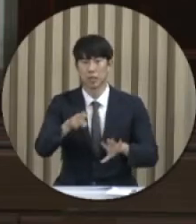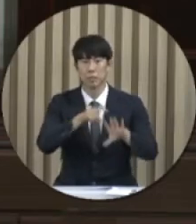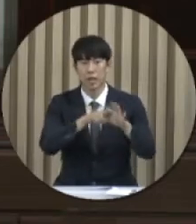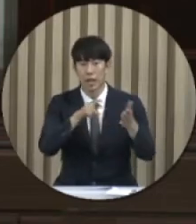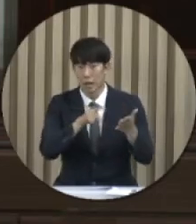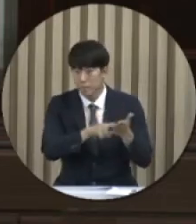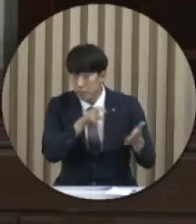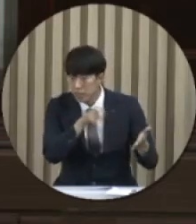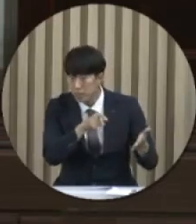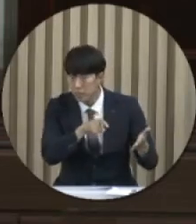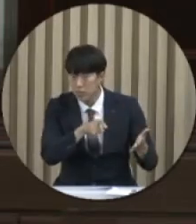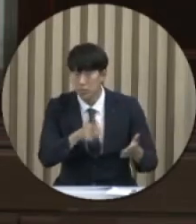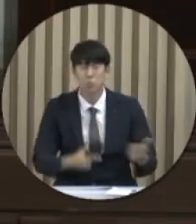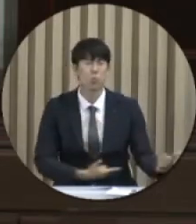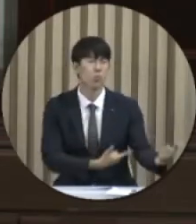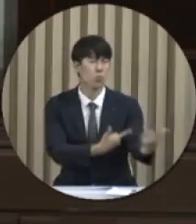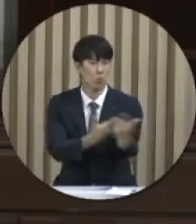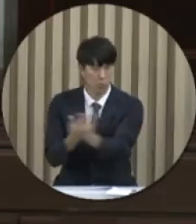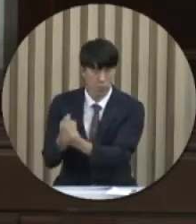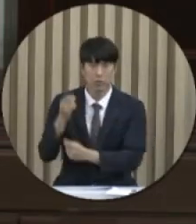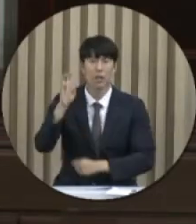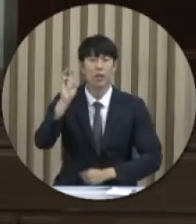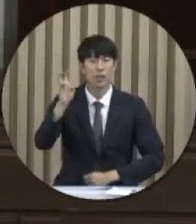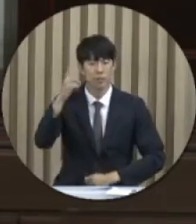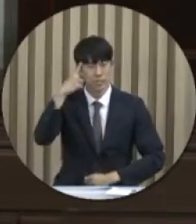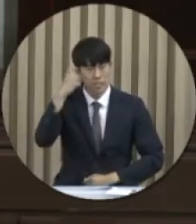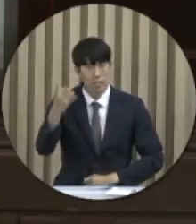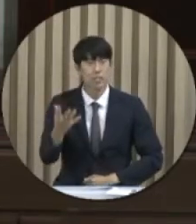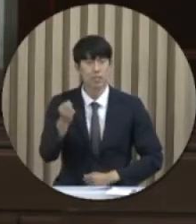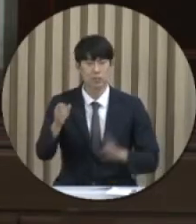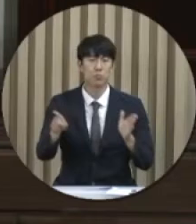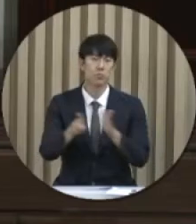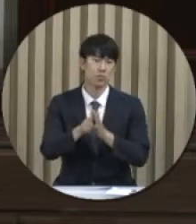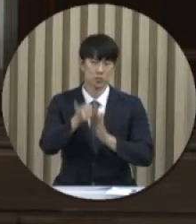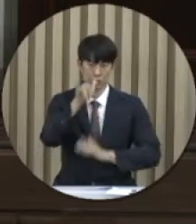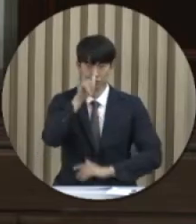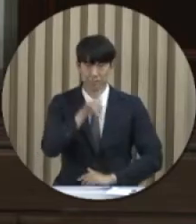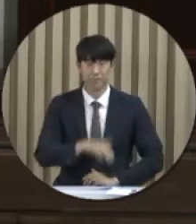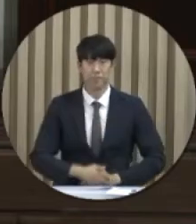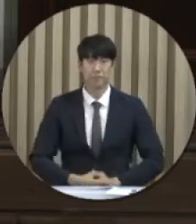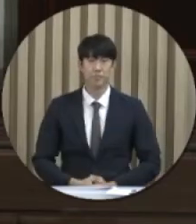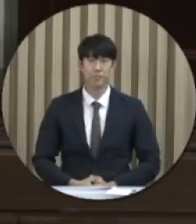그 마음만은 모두가 같을 거라고 저는 믿고 싶습니다.